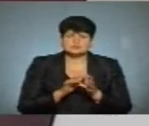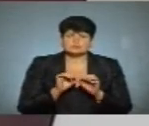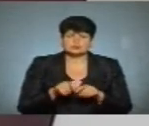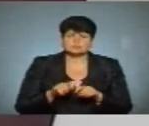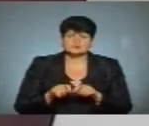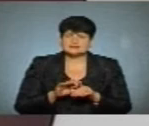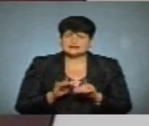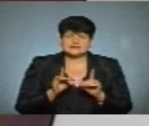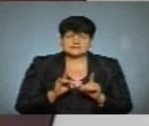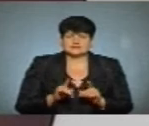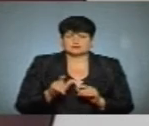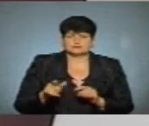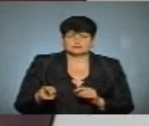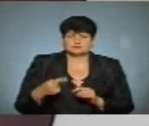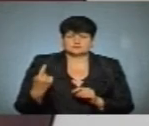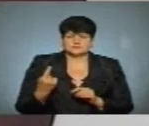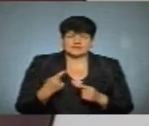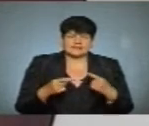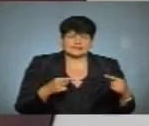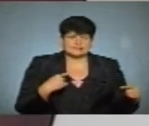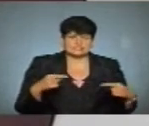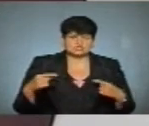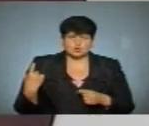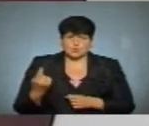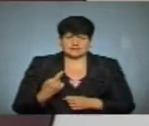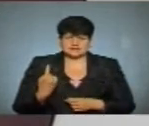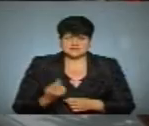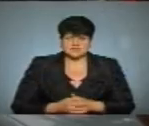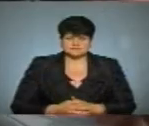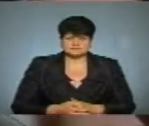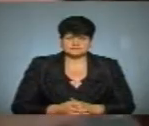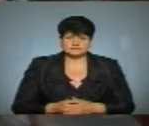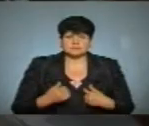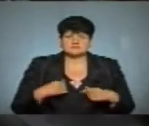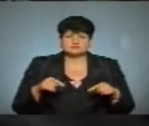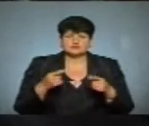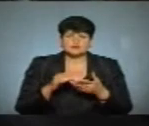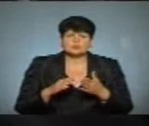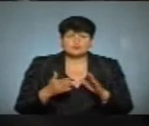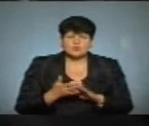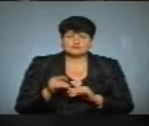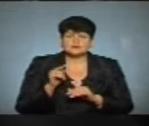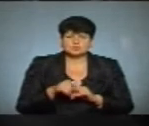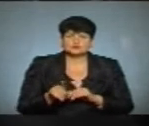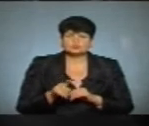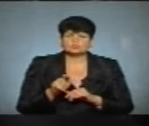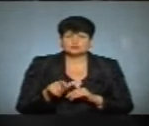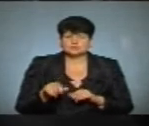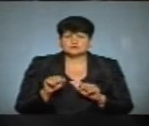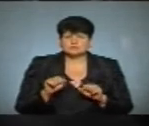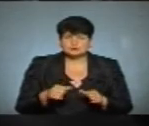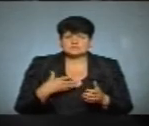тестувати не тільки жителів Тернопільської, а й інших областей. Ми створили умови для того, щоб люди могли свою